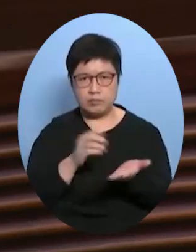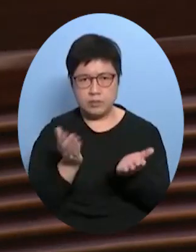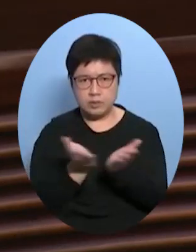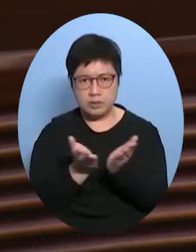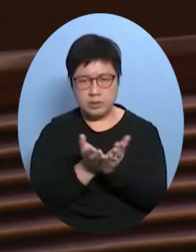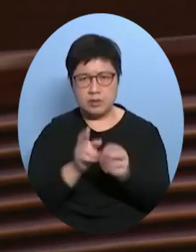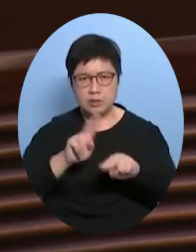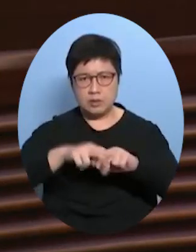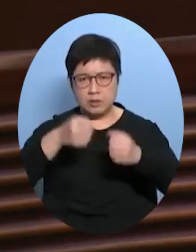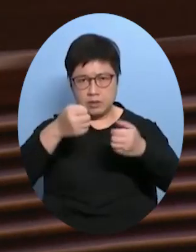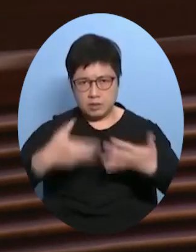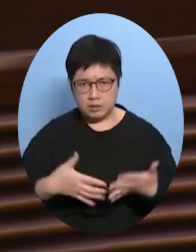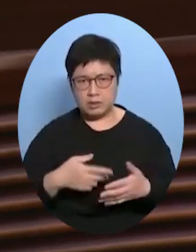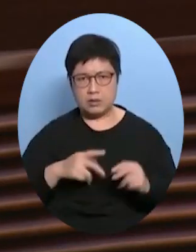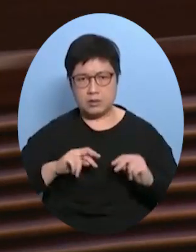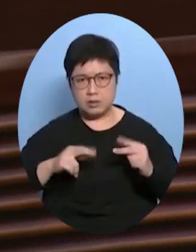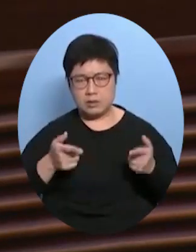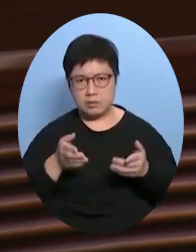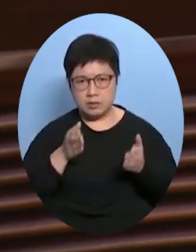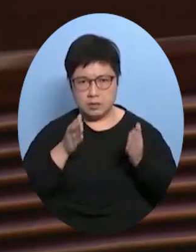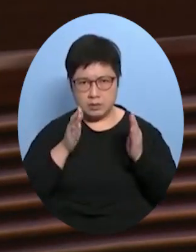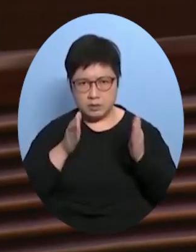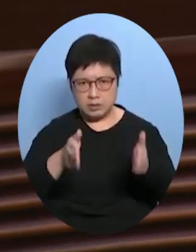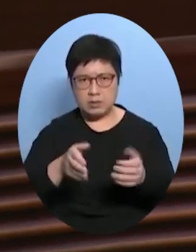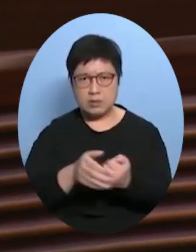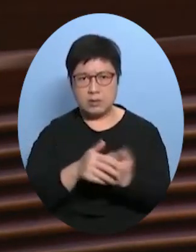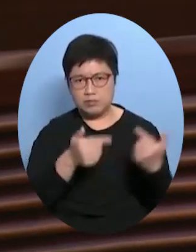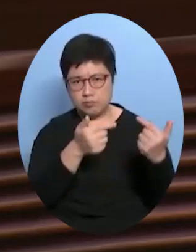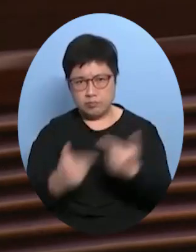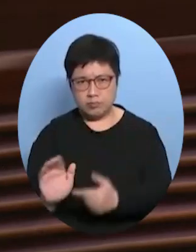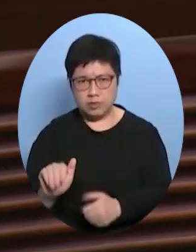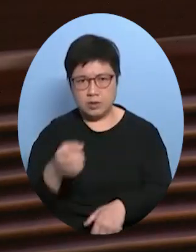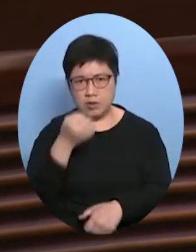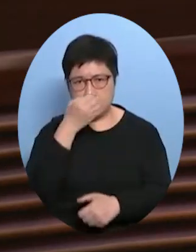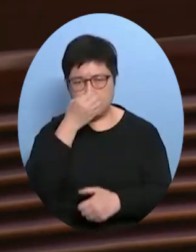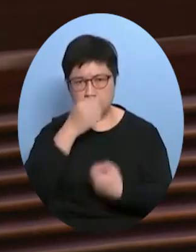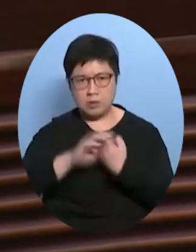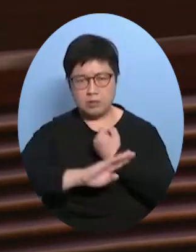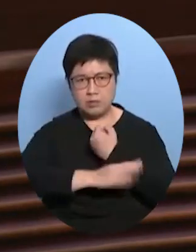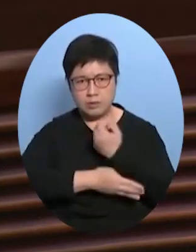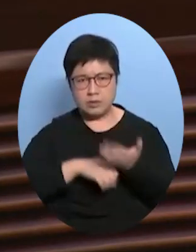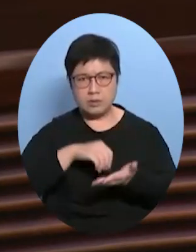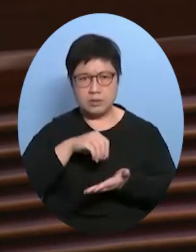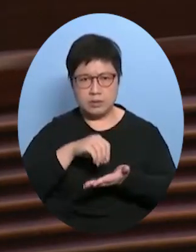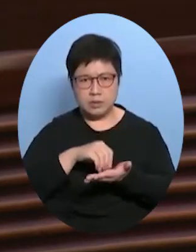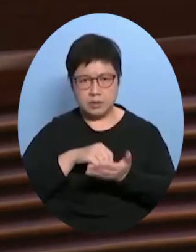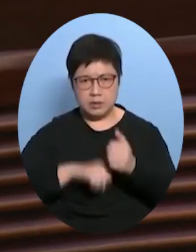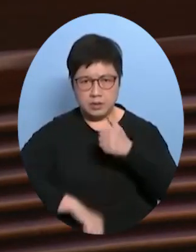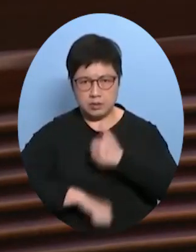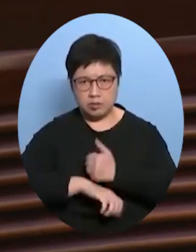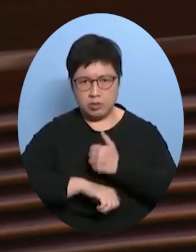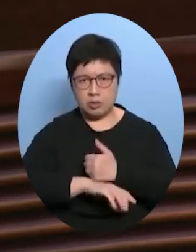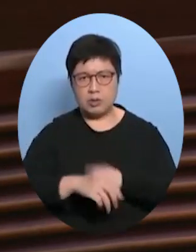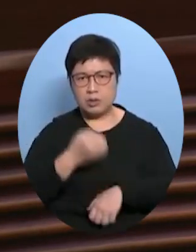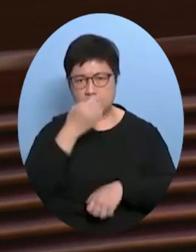實踐重回正軌，行穩致遠，鞏固特區憲制的基礎，維護國家安全